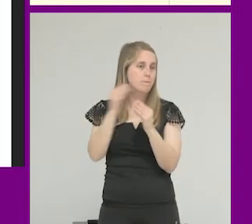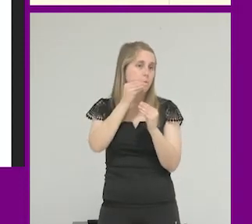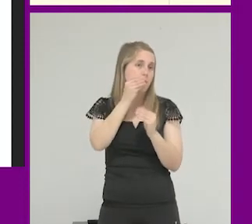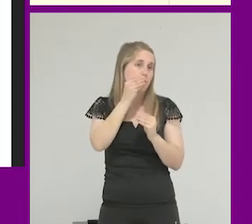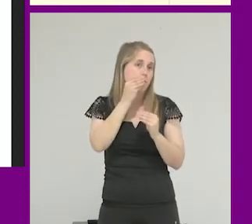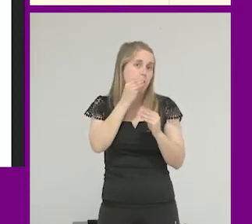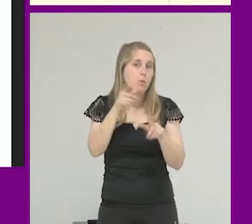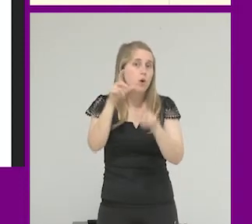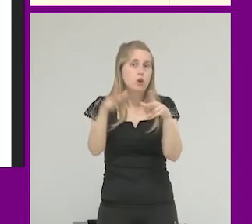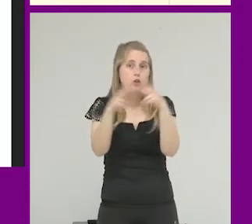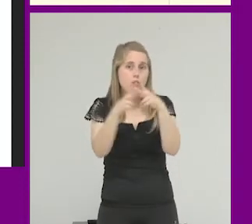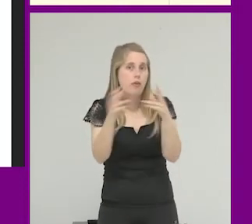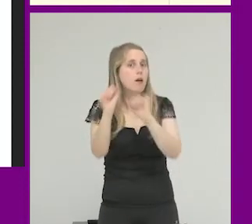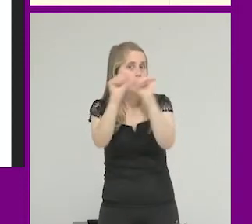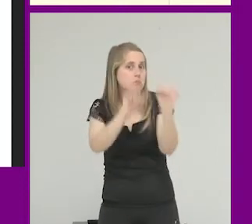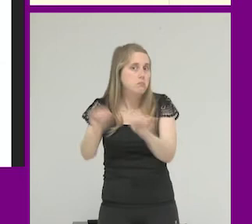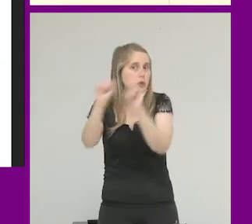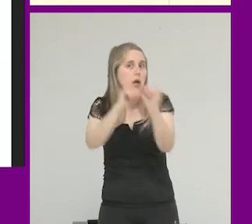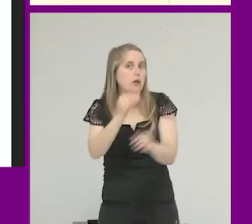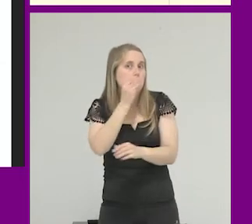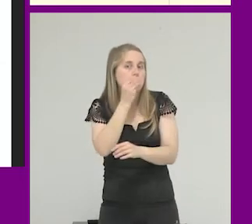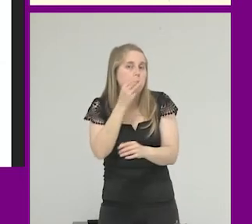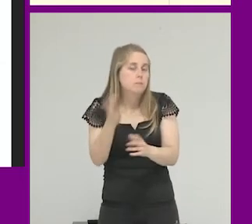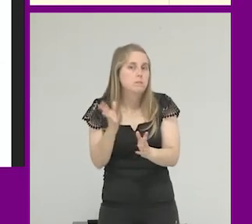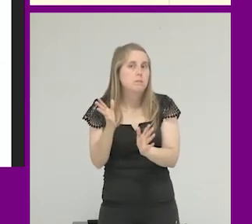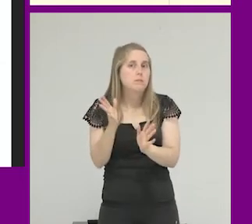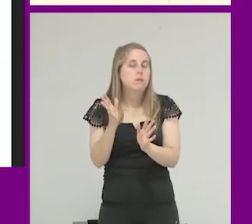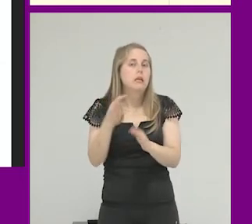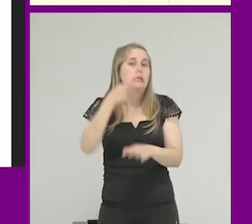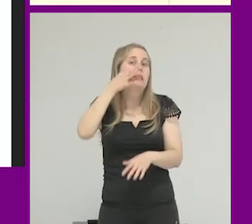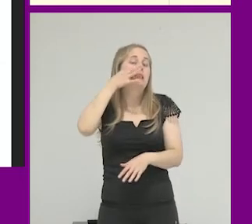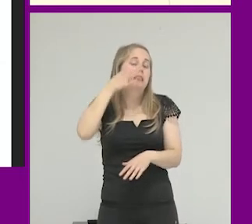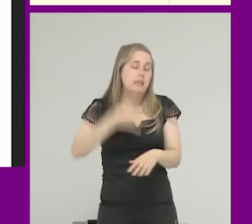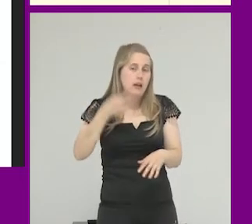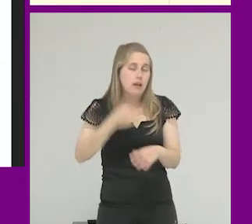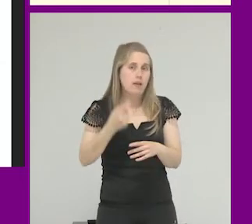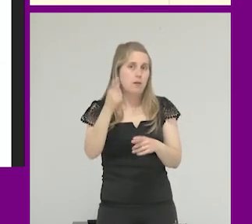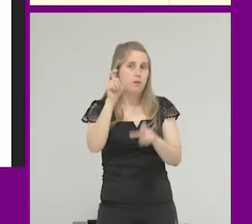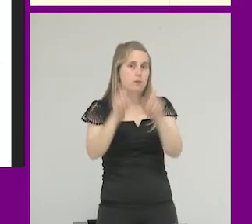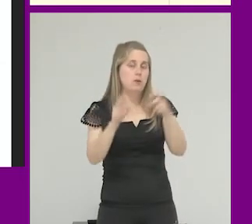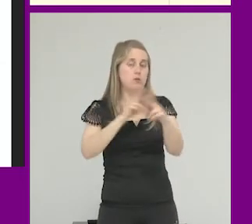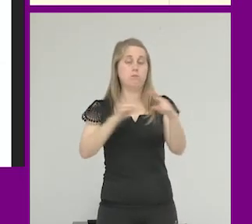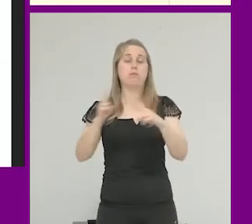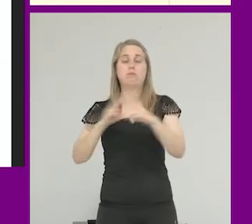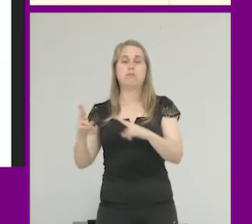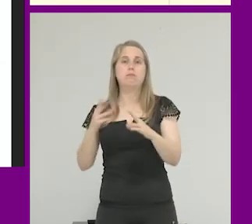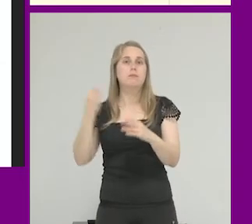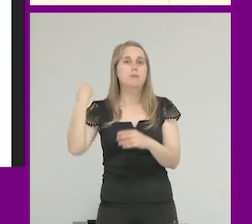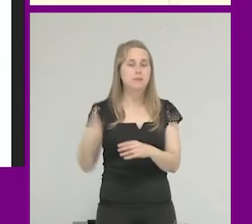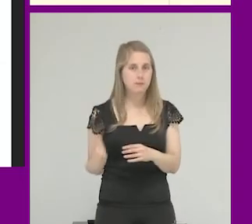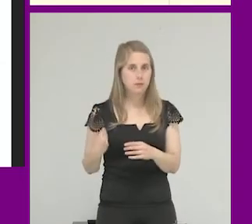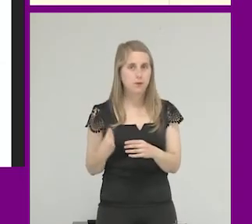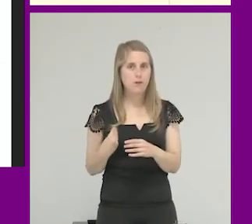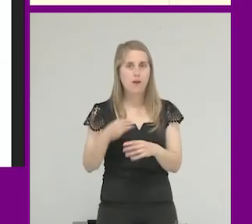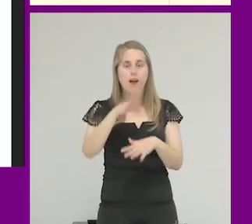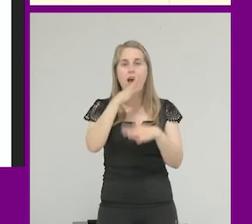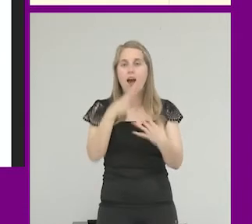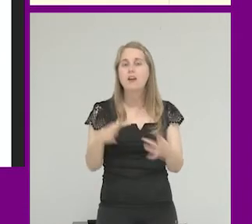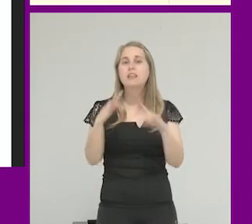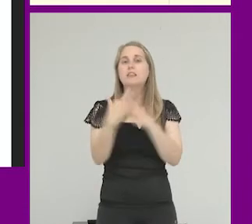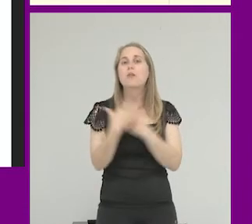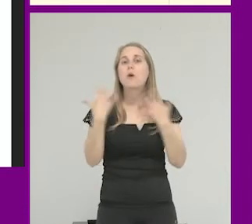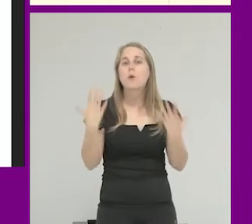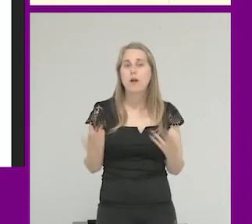bueno, jendartearen babesa. Bai, egia da, erreakzio berdinarekin topatu zala. Orain gertatzen ari zaiguna